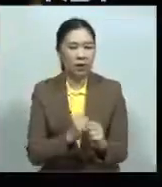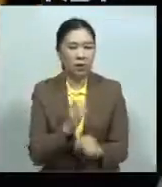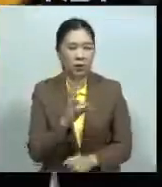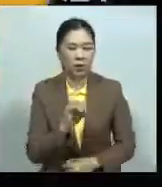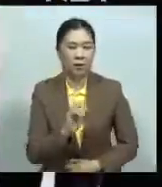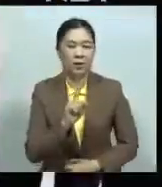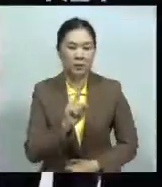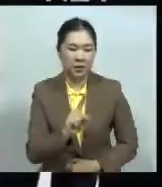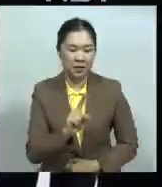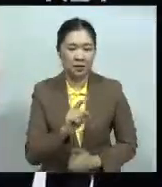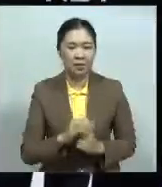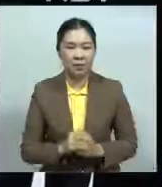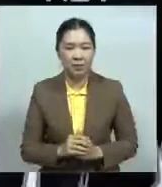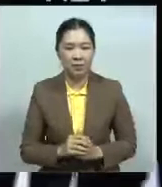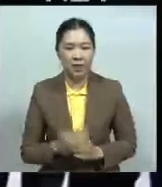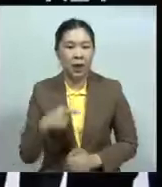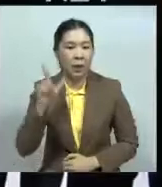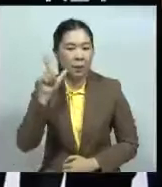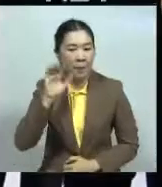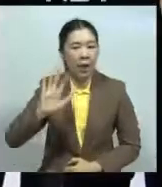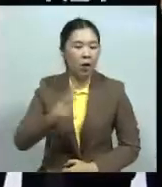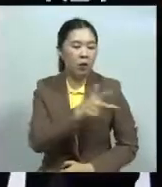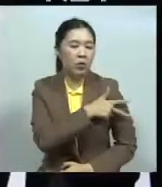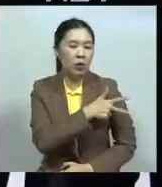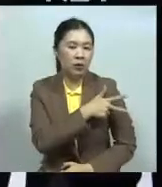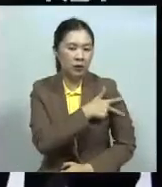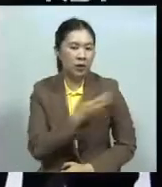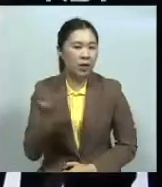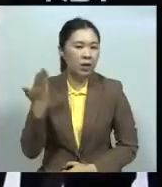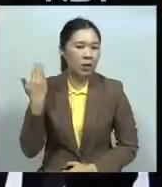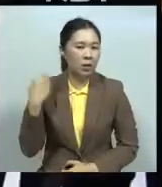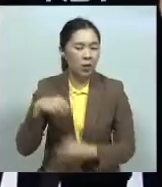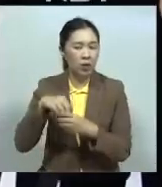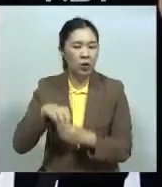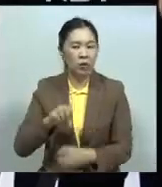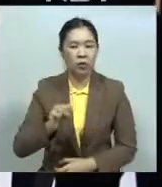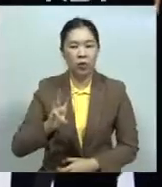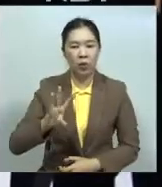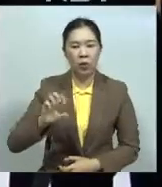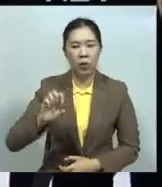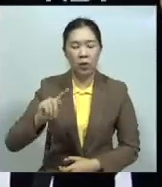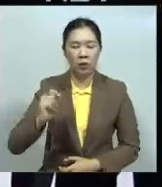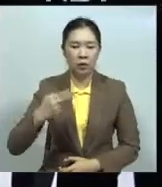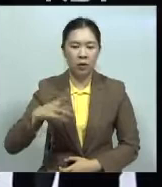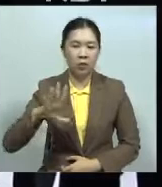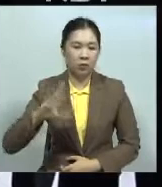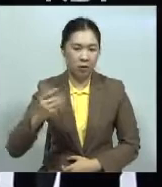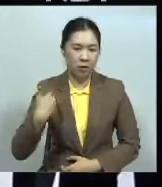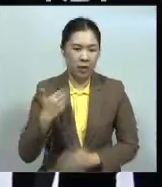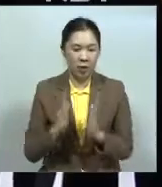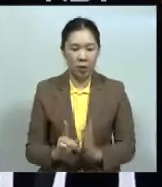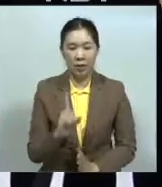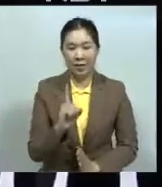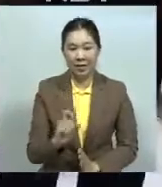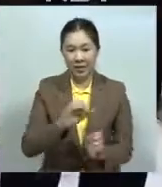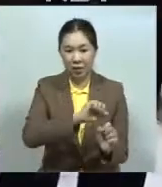นายศาสตราเช้าเที่ยงหรือว่าด็อกเตอร์เป็ดค่ะอดีตนักวิทยาศาสตร์ประจำสวทช1ในผู้เสียชีวิตบนรถตู้โดยส